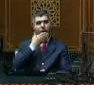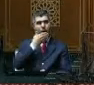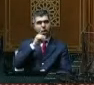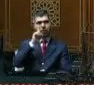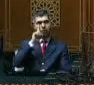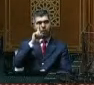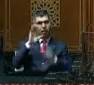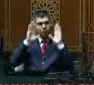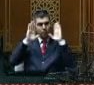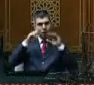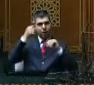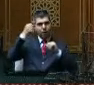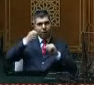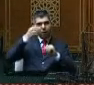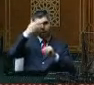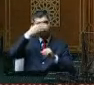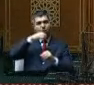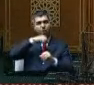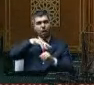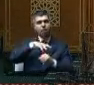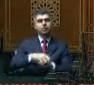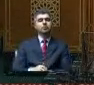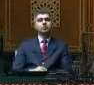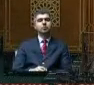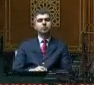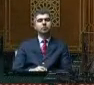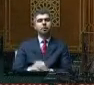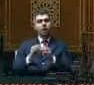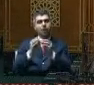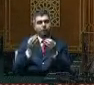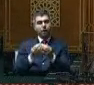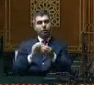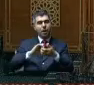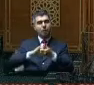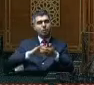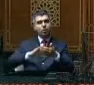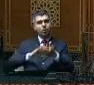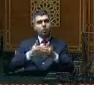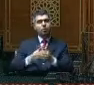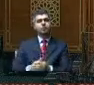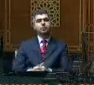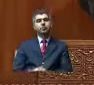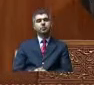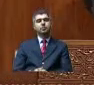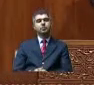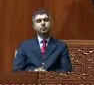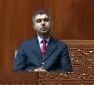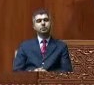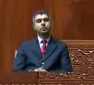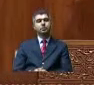الحمد لله والصلاة والسلام على رسول الله وعلى آله وصحبه ومن والاه.